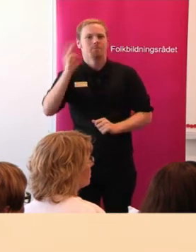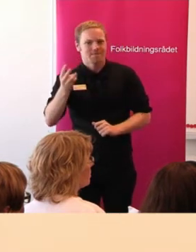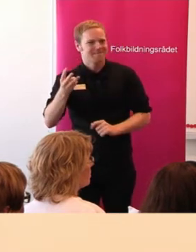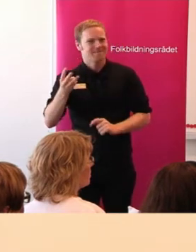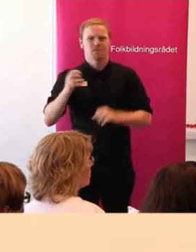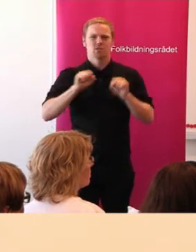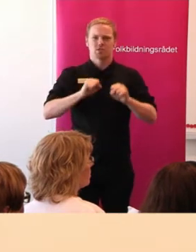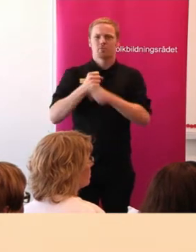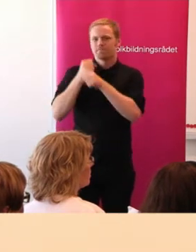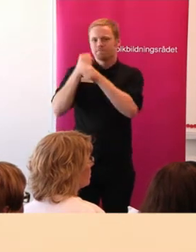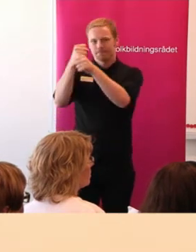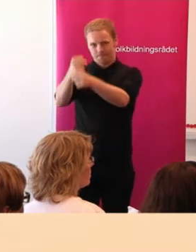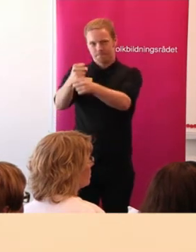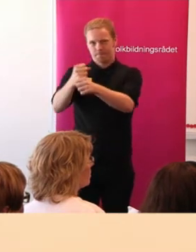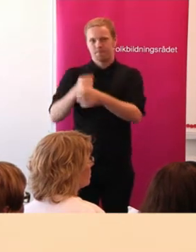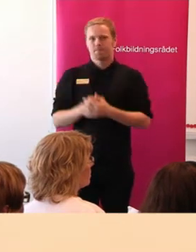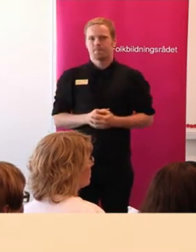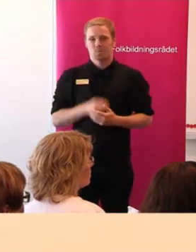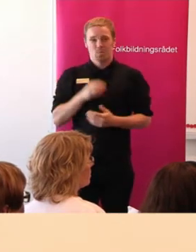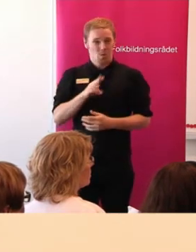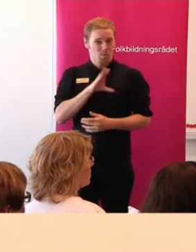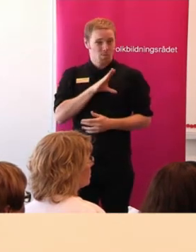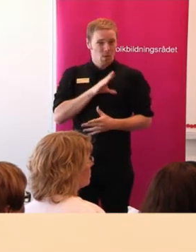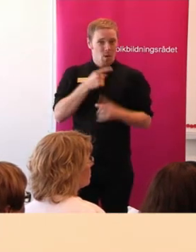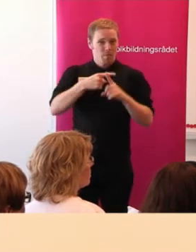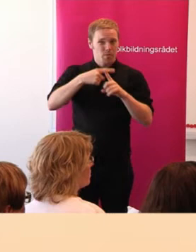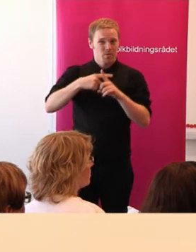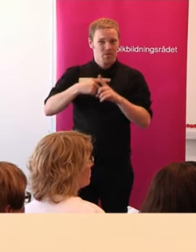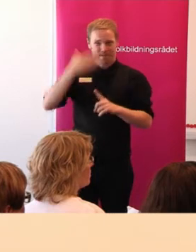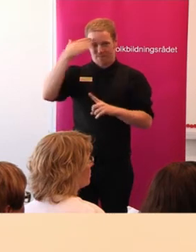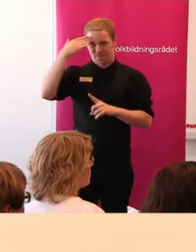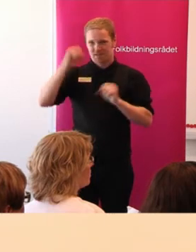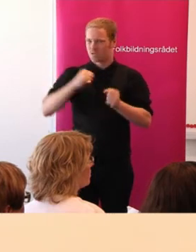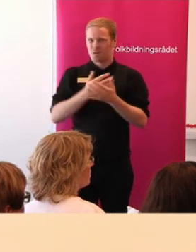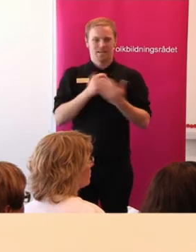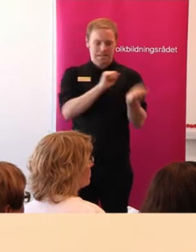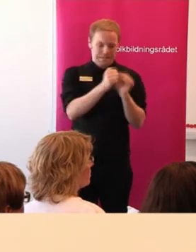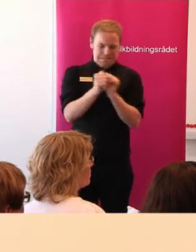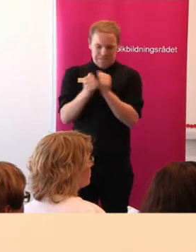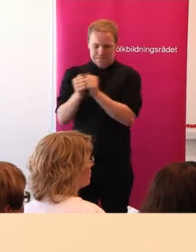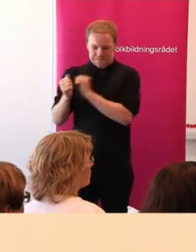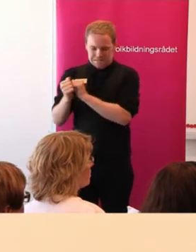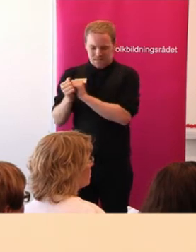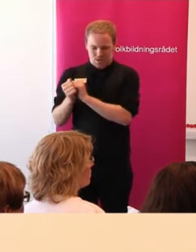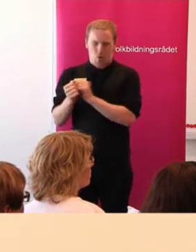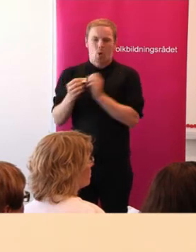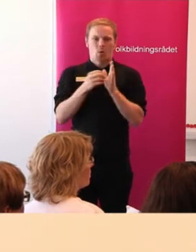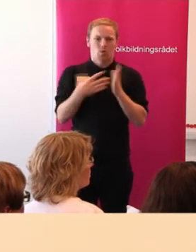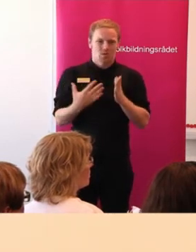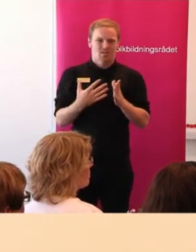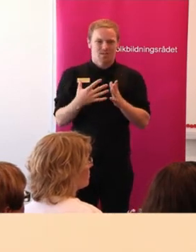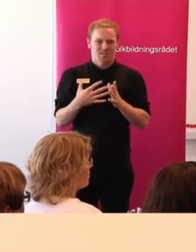talar för att fortsätta. Om man har positiva erfarenheter så behöver man fortsätta inte ändra allt för mycket. För det tar ganska lång tid innan det blir känt.